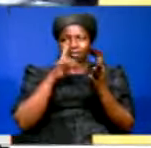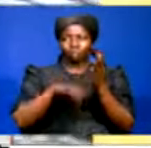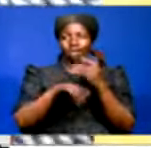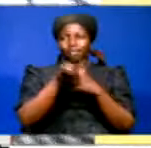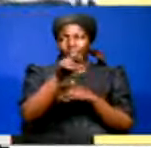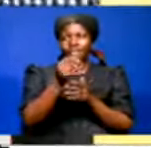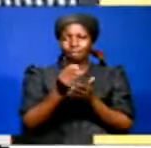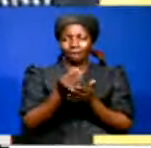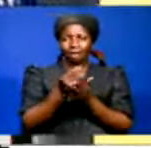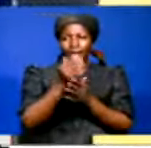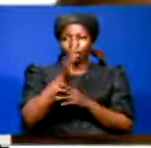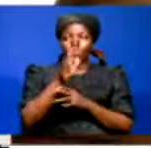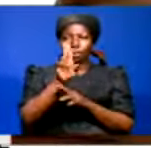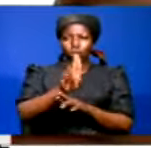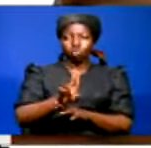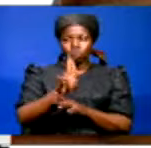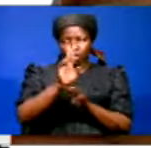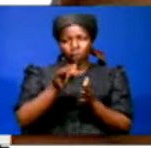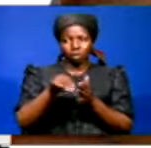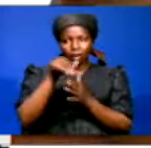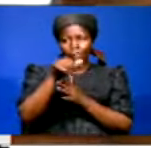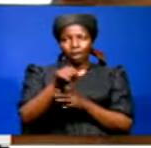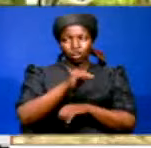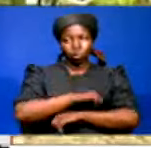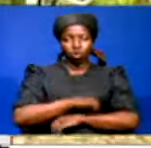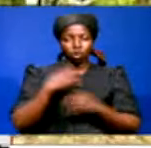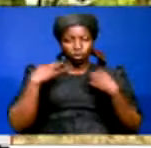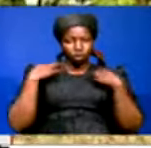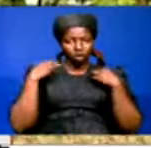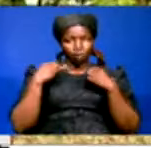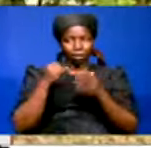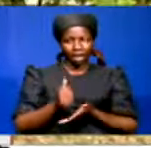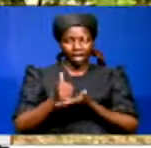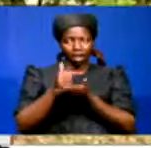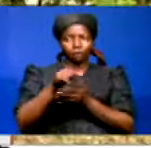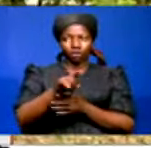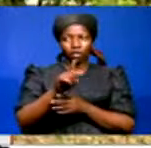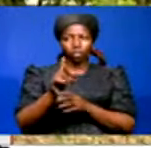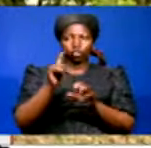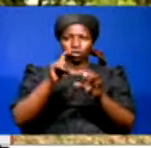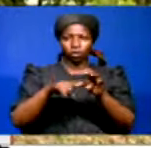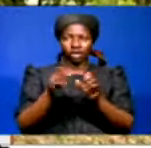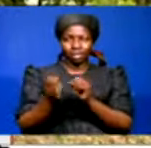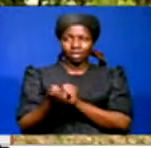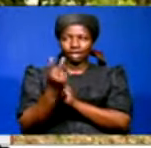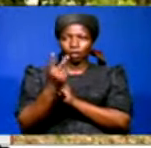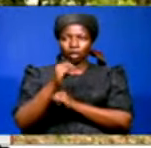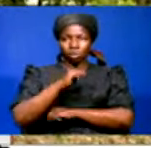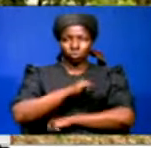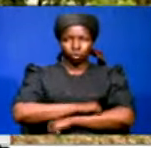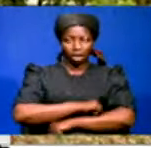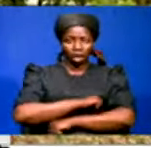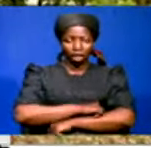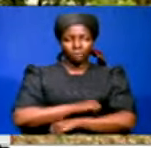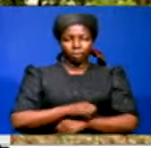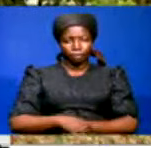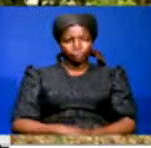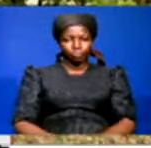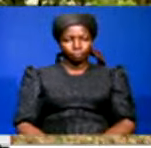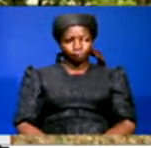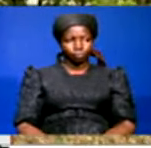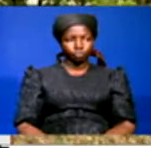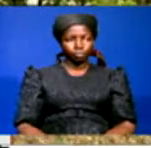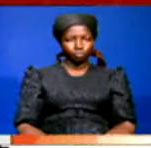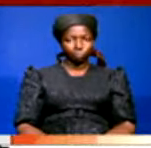zitatumika kununua sare na kumwezesha kujisajili katika shule ya sekondari. Lucy Uside, Kurunzi